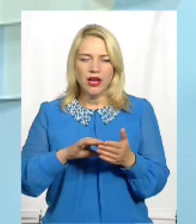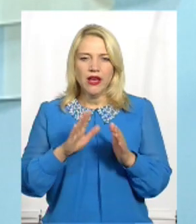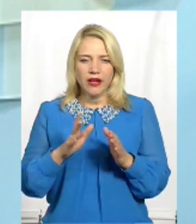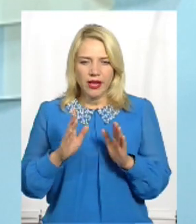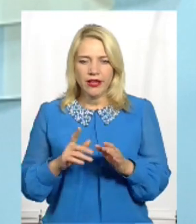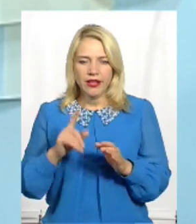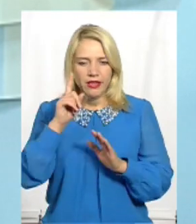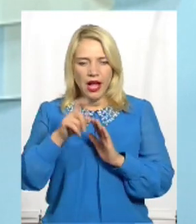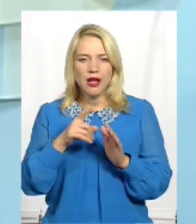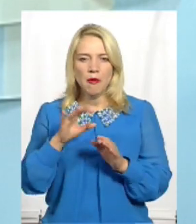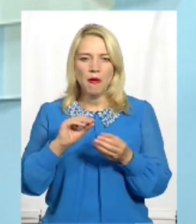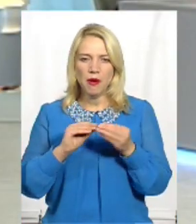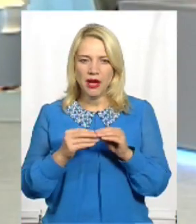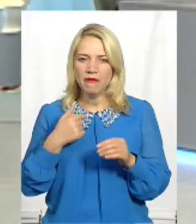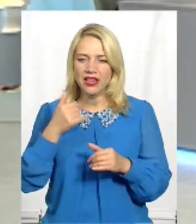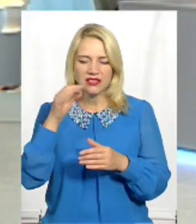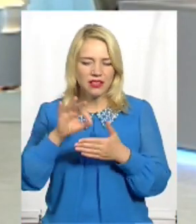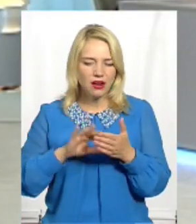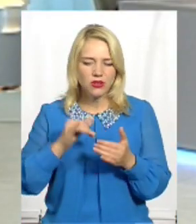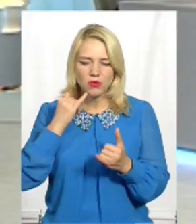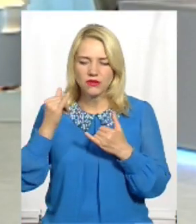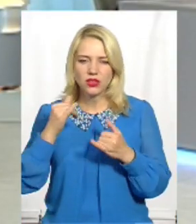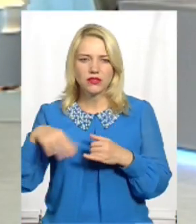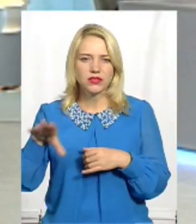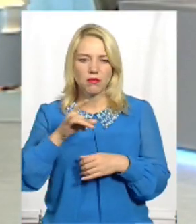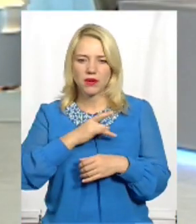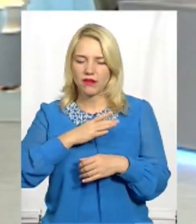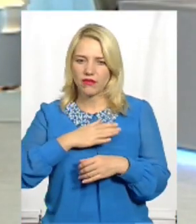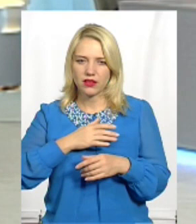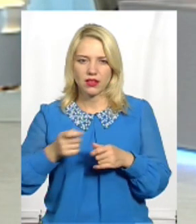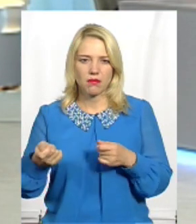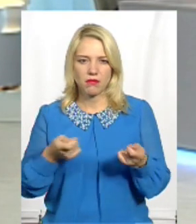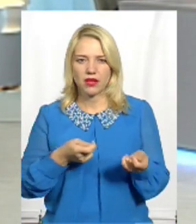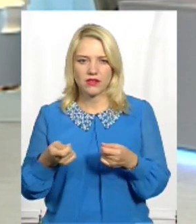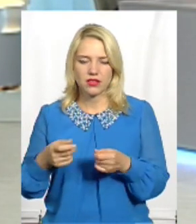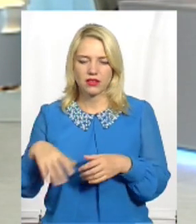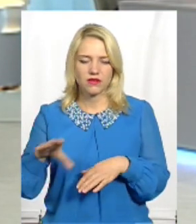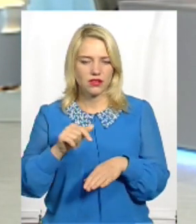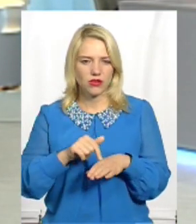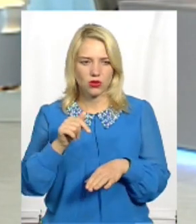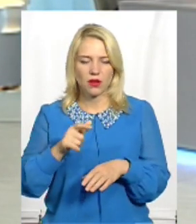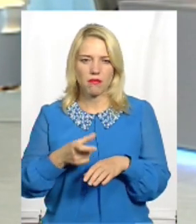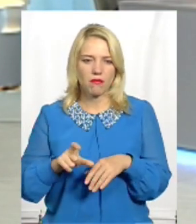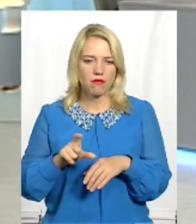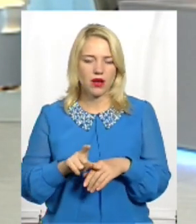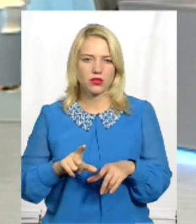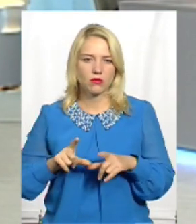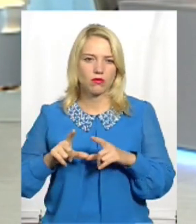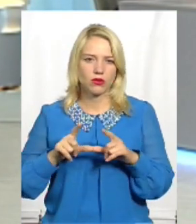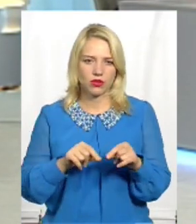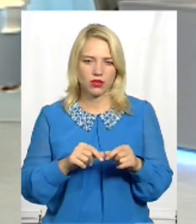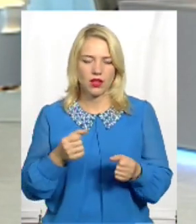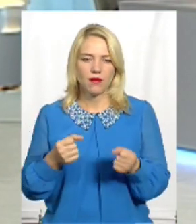про проблему, ми відразу обдзвонили всіх приватних перевізників, всі перевізники відреагували, по максимуму виїхали